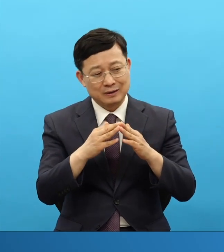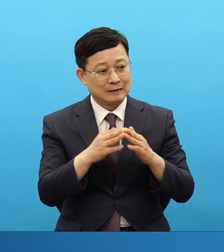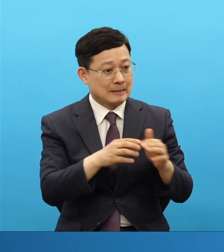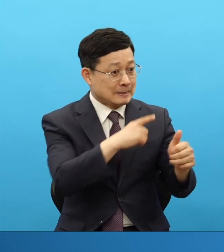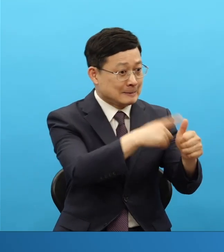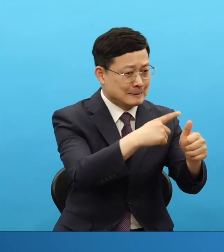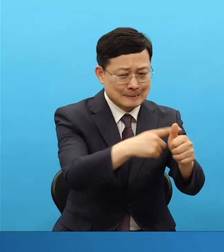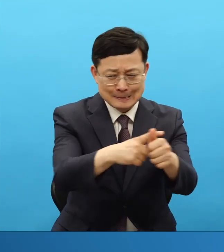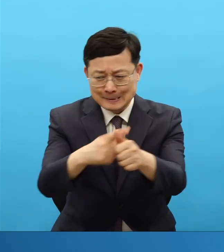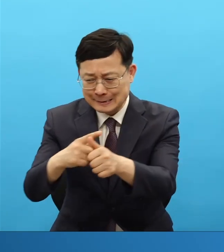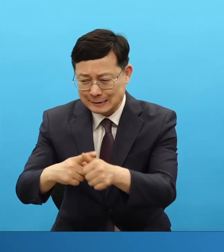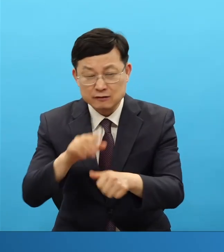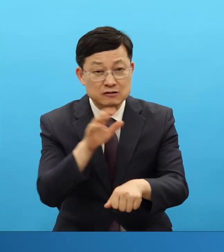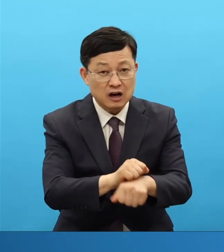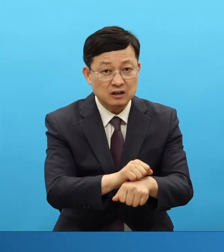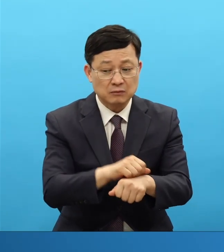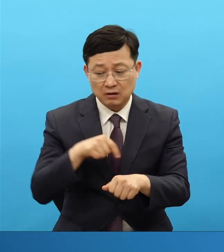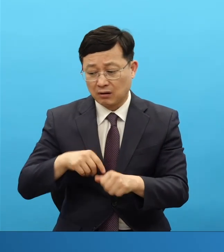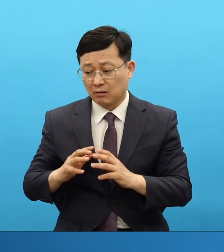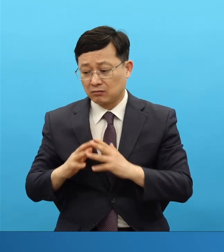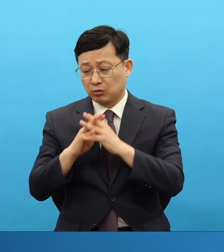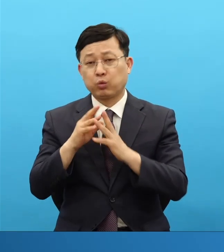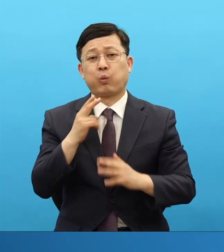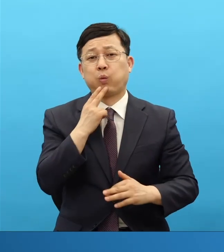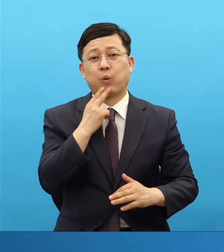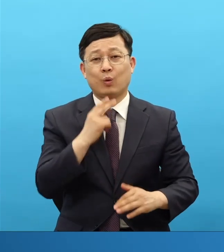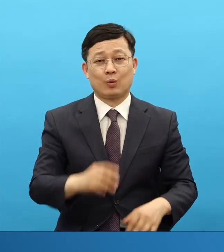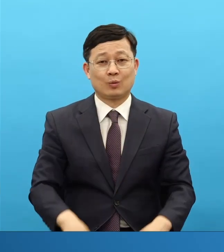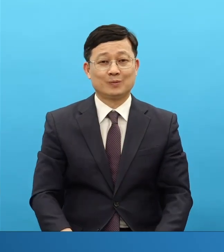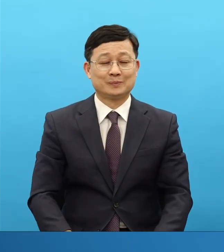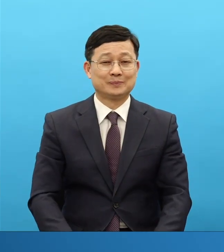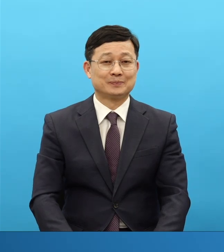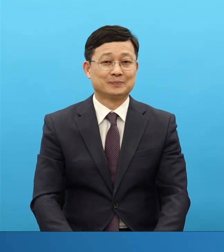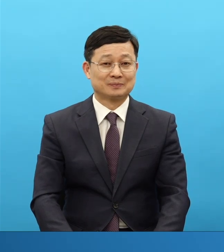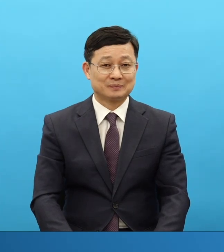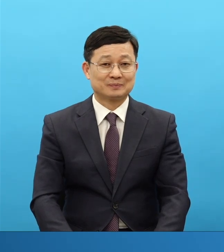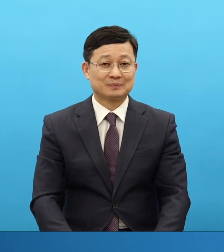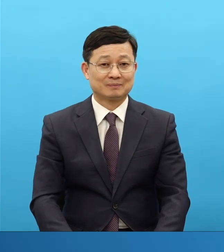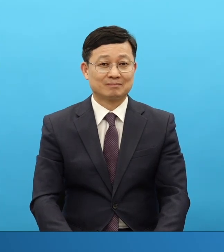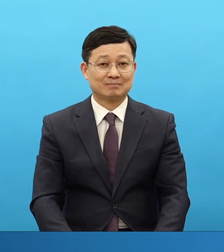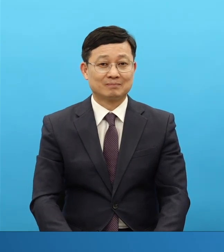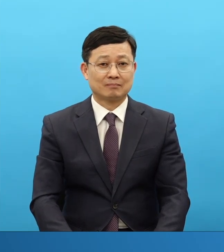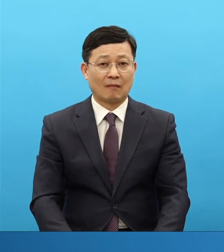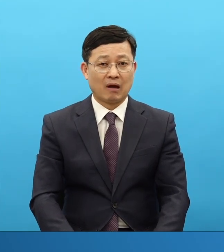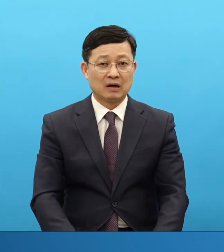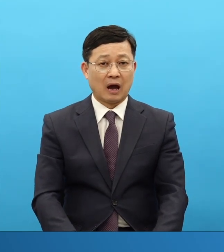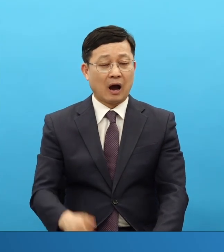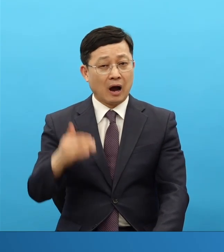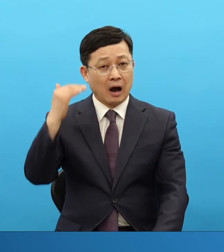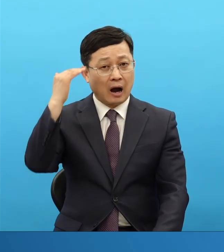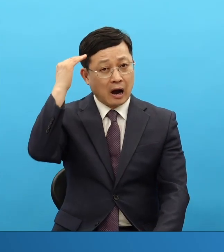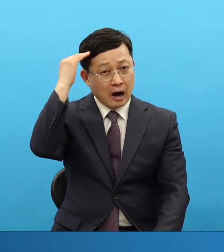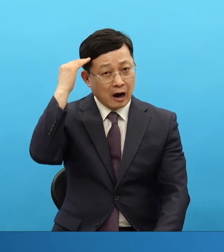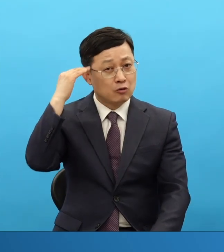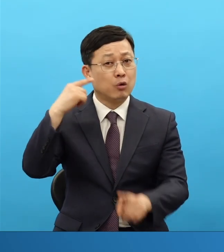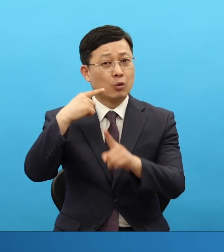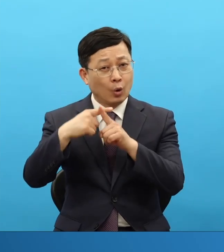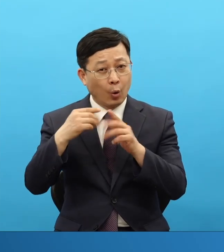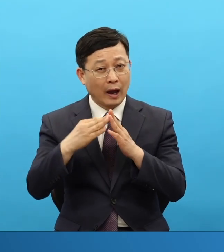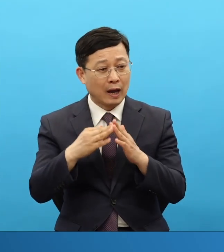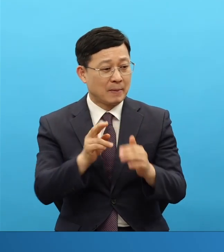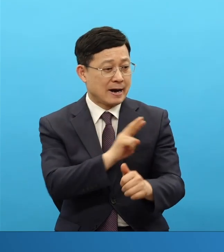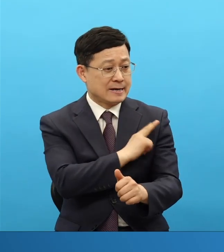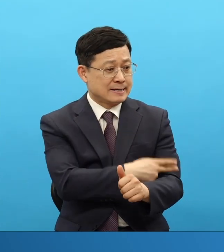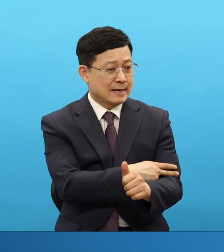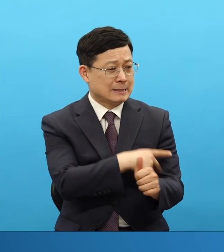is criticize. 안 가도록 해줘야지. And so think about it. 그렇죠. We have to help them. 요하는 것만 전문이요. But we're only specialists at 아무